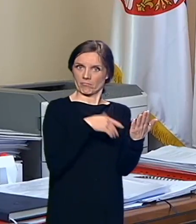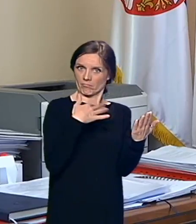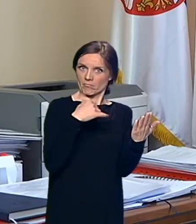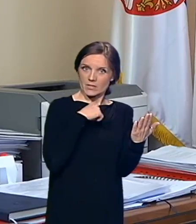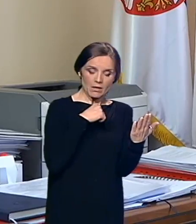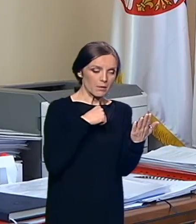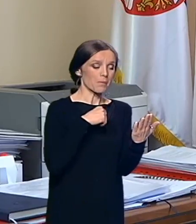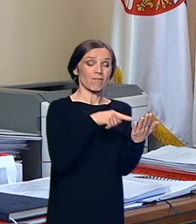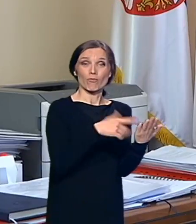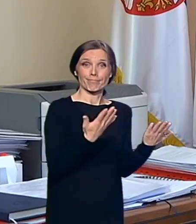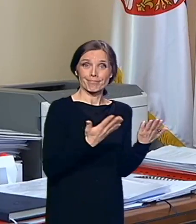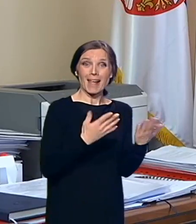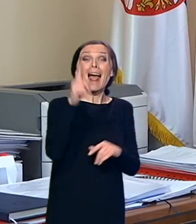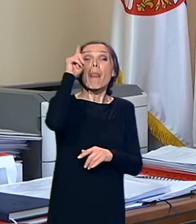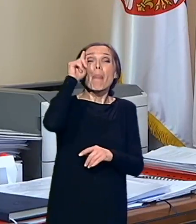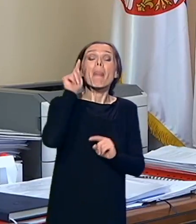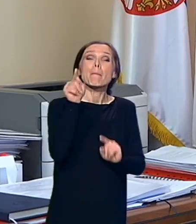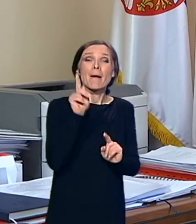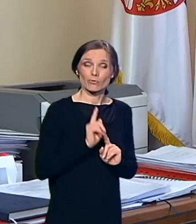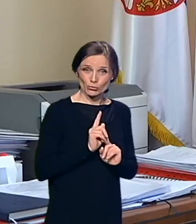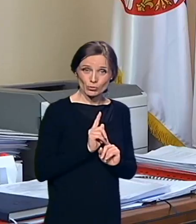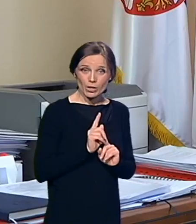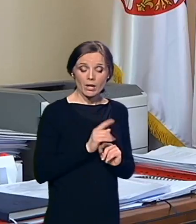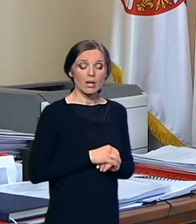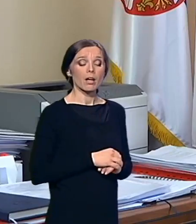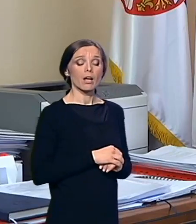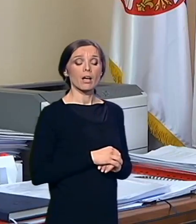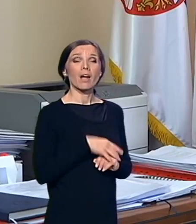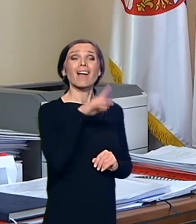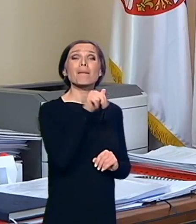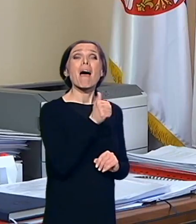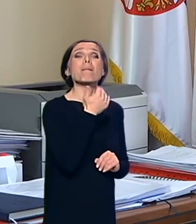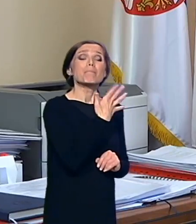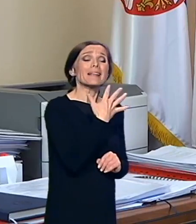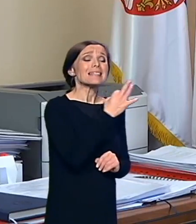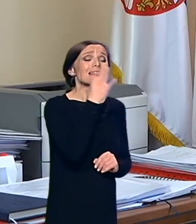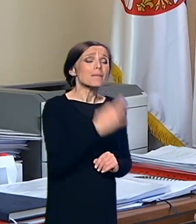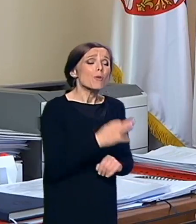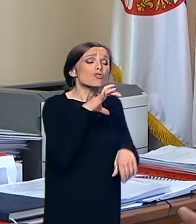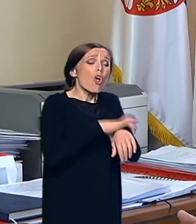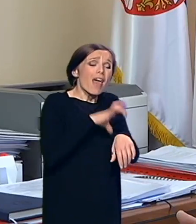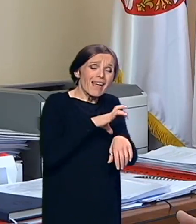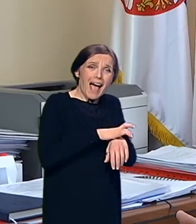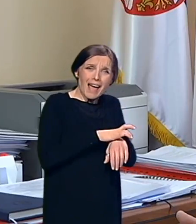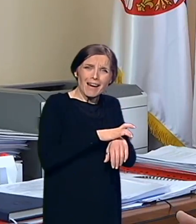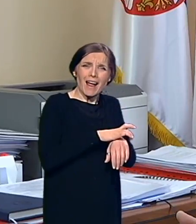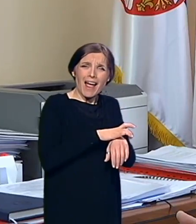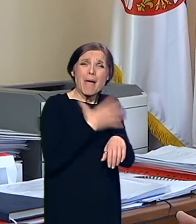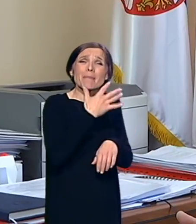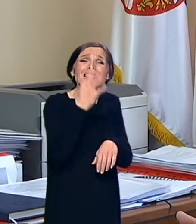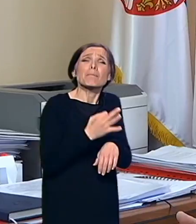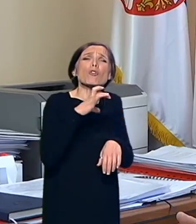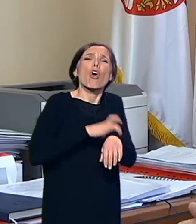a to je da jedna Nemačka ima 50% lekara starijih od 50